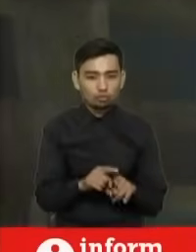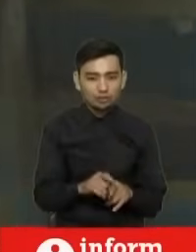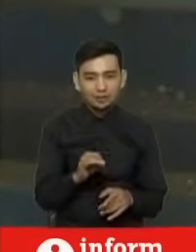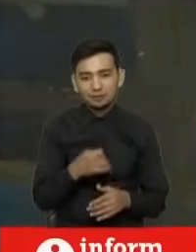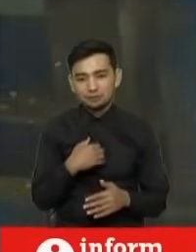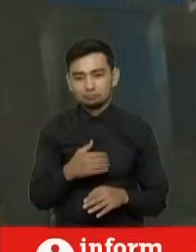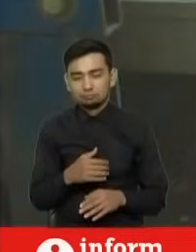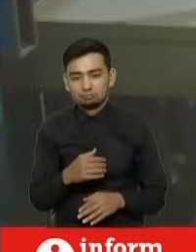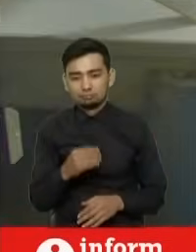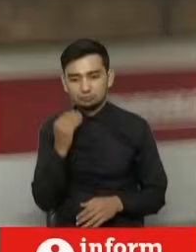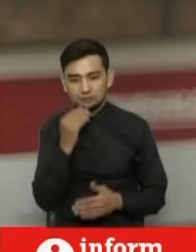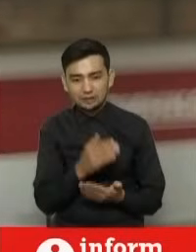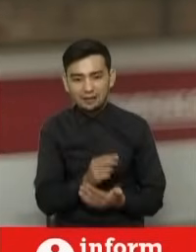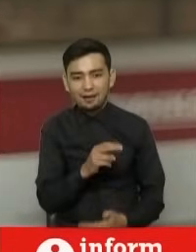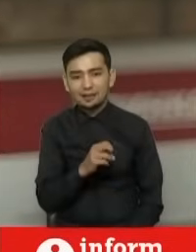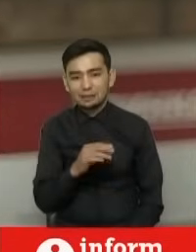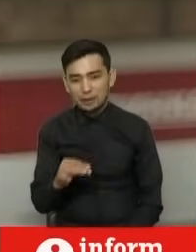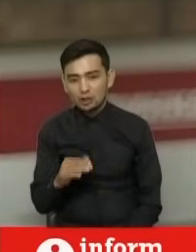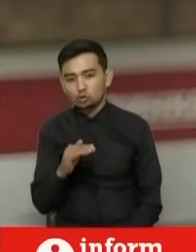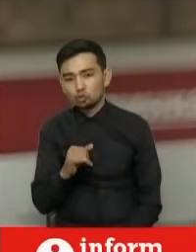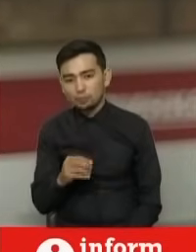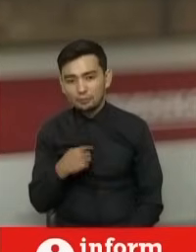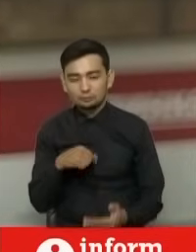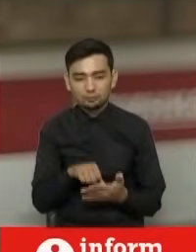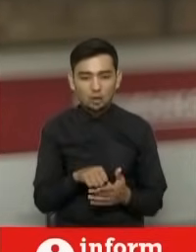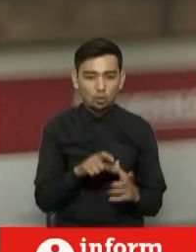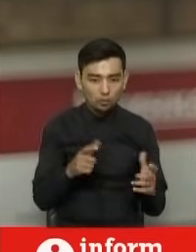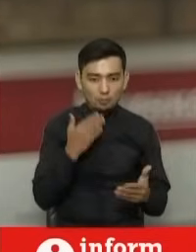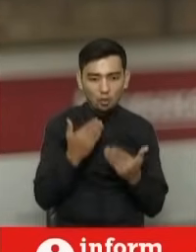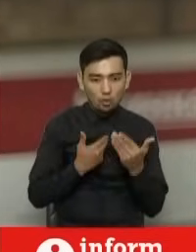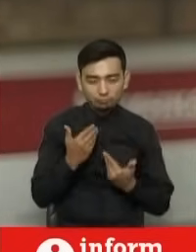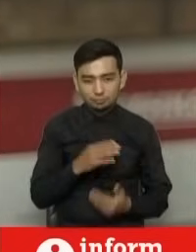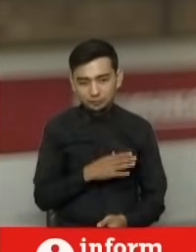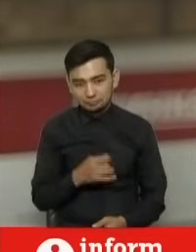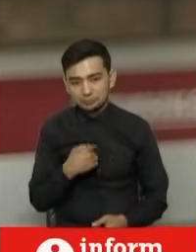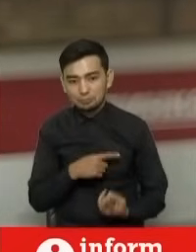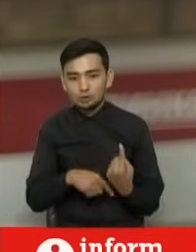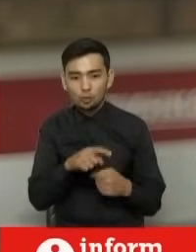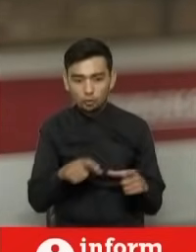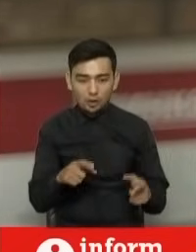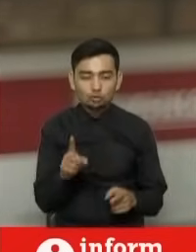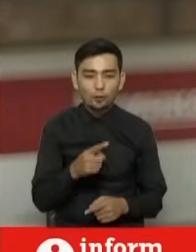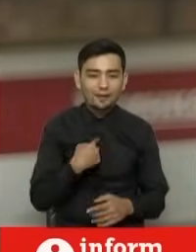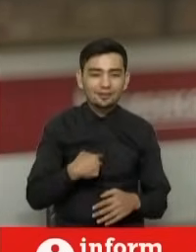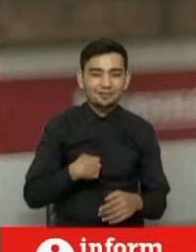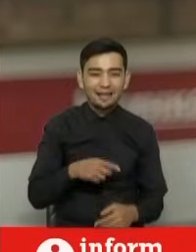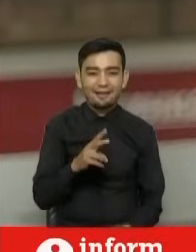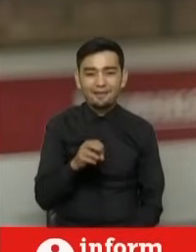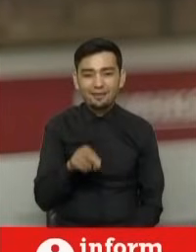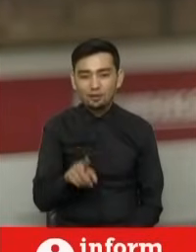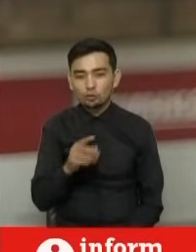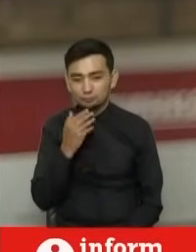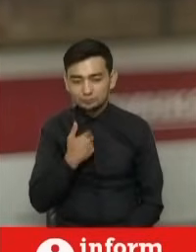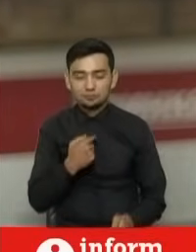в принципе, ни один Каспий Жума. Почему? Потому что клиенты просят. А мы, предприниматели, то, что просит наши клиенты, мы должны это